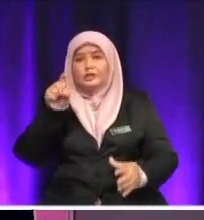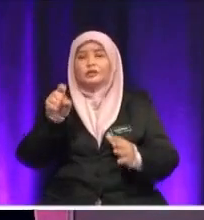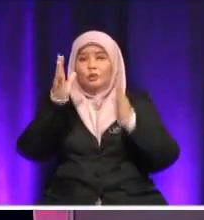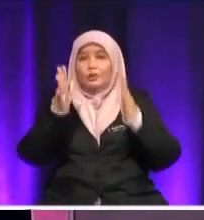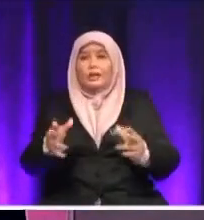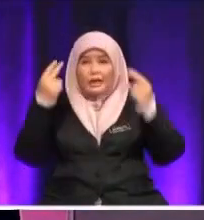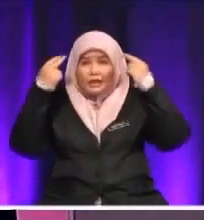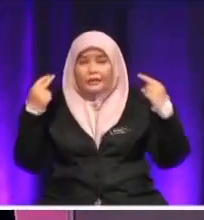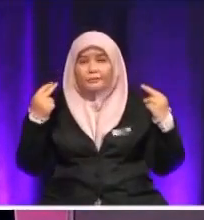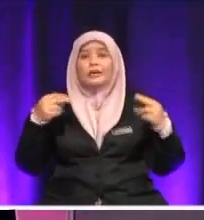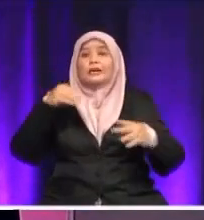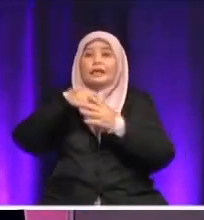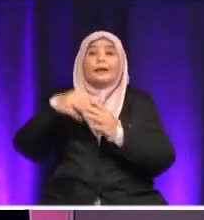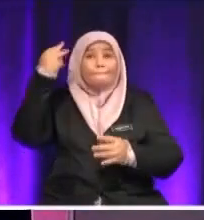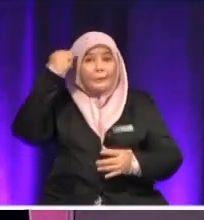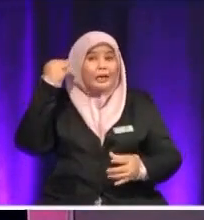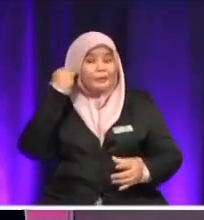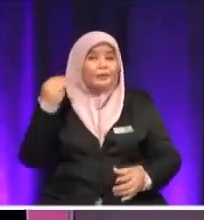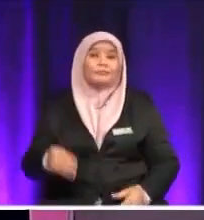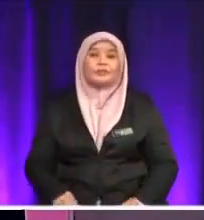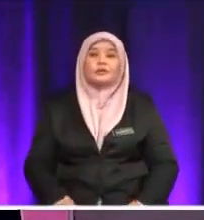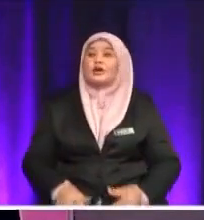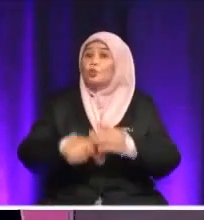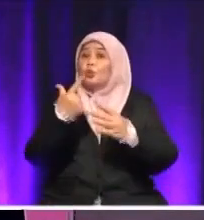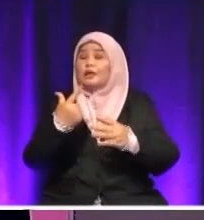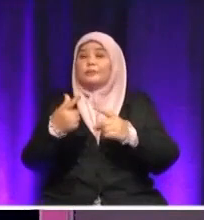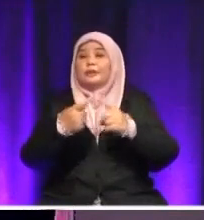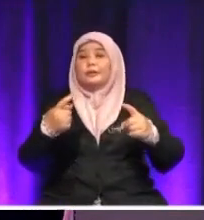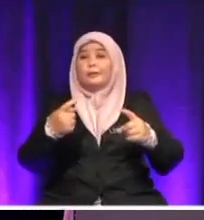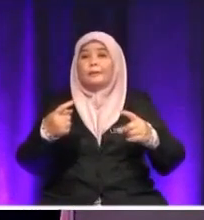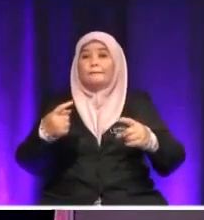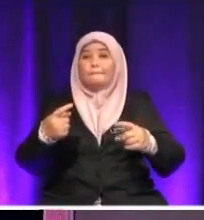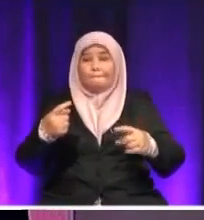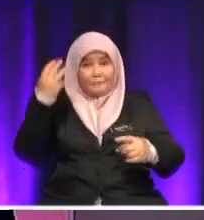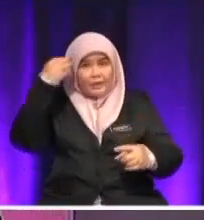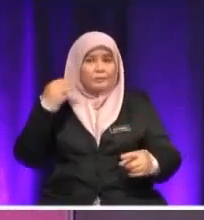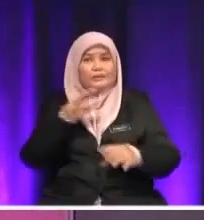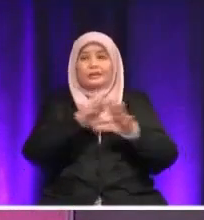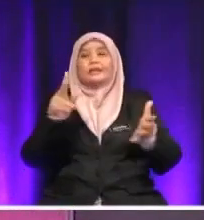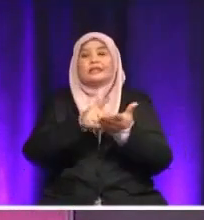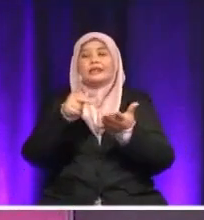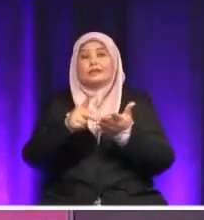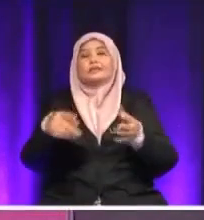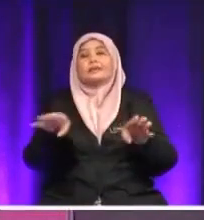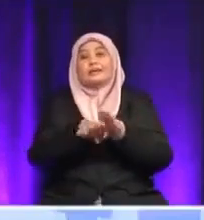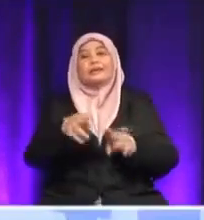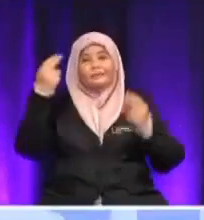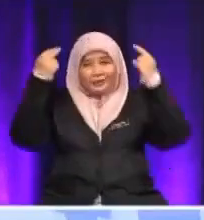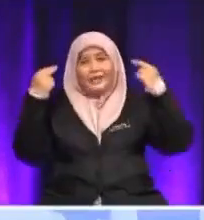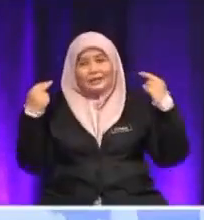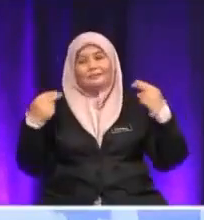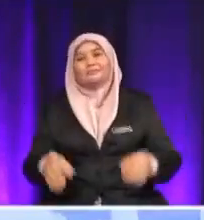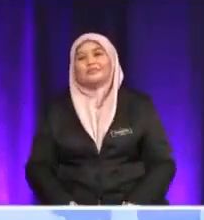hakim dalam mahkamah. Hakim yang di luar mahkamah tak dikira hakim. Okey, baik. Jadi itulah perbezaan